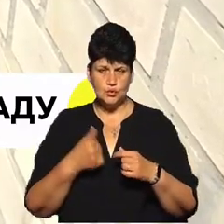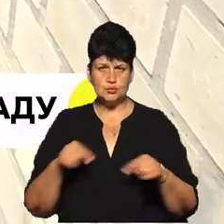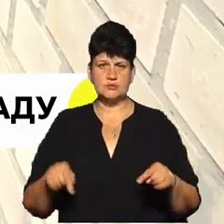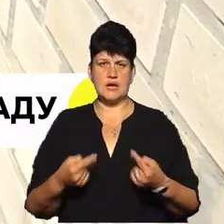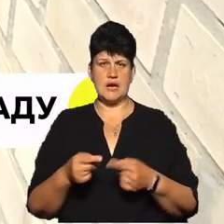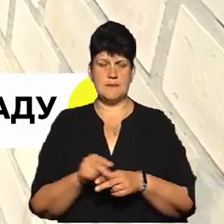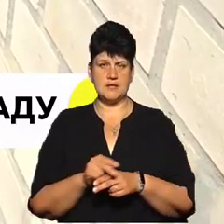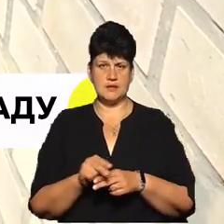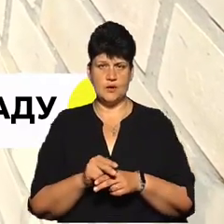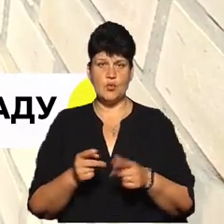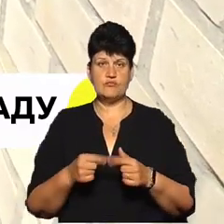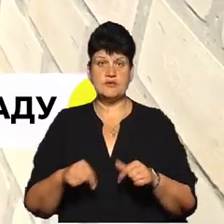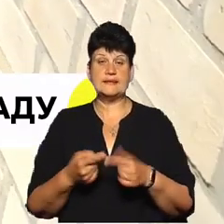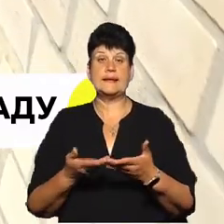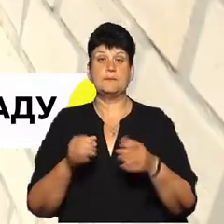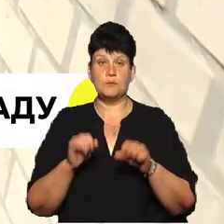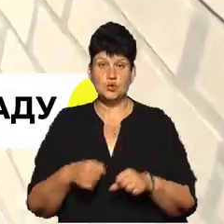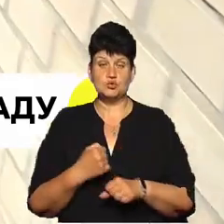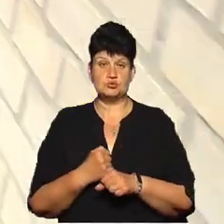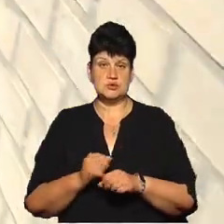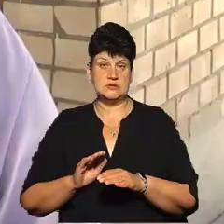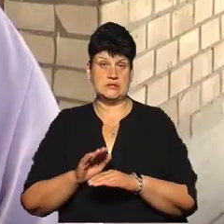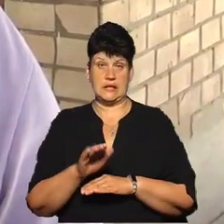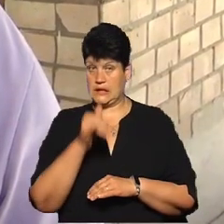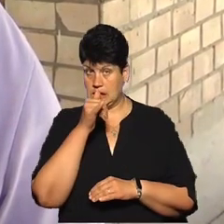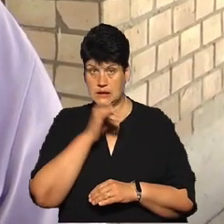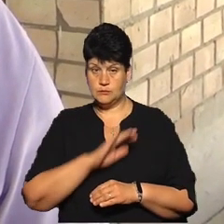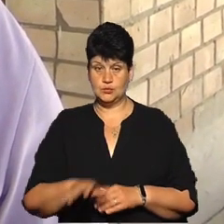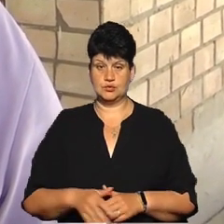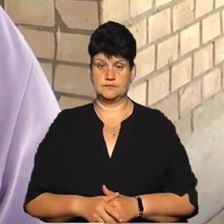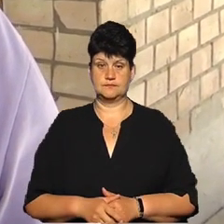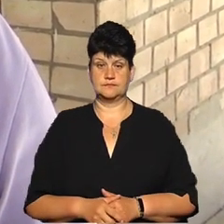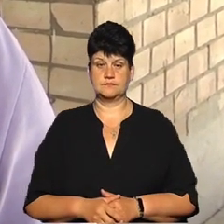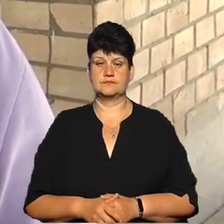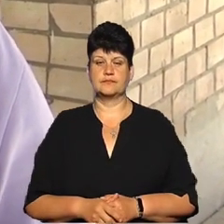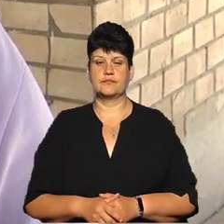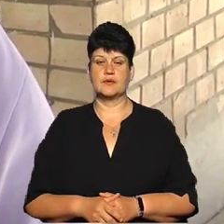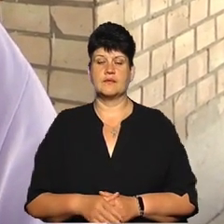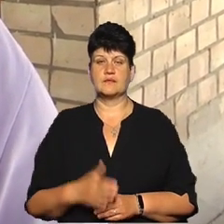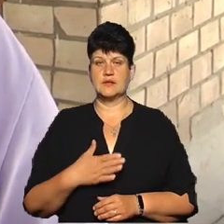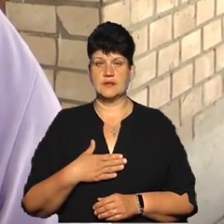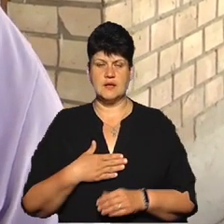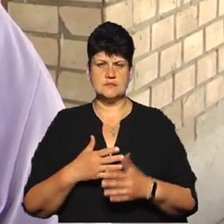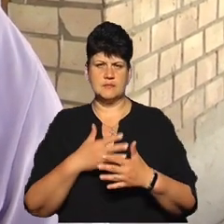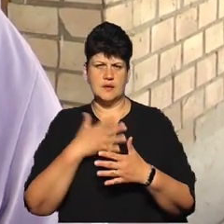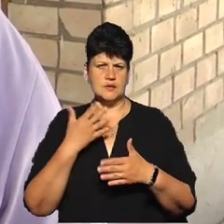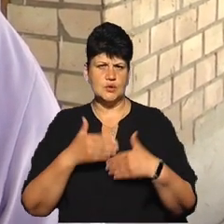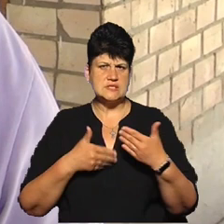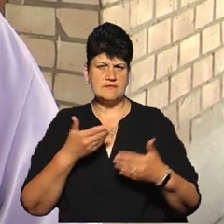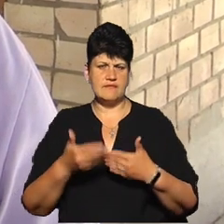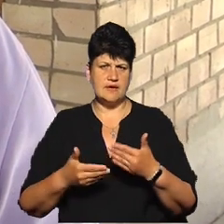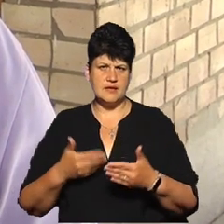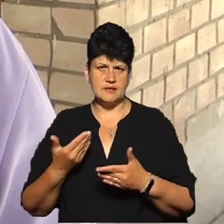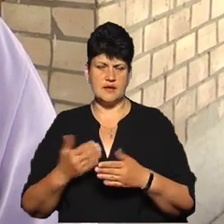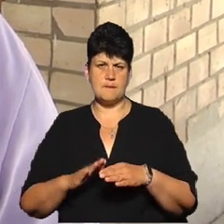у відділення, де можна це зробити, заїхати не може, каже Ольга Кундис. Були від нас безліч звернень, ось пандус на в'їзд в